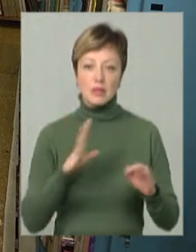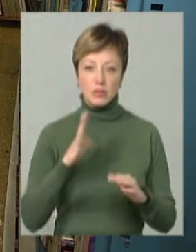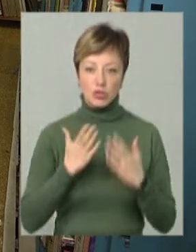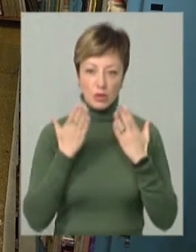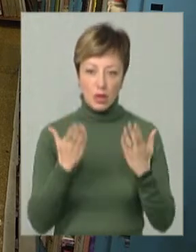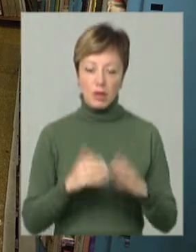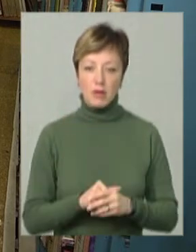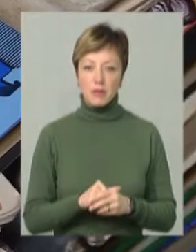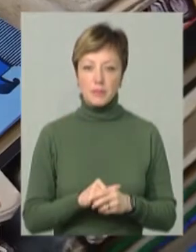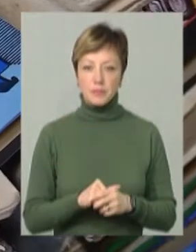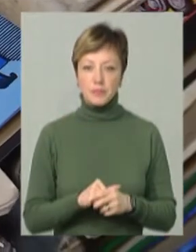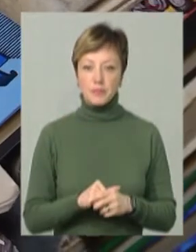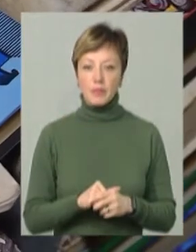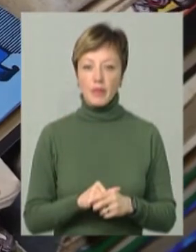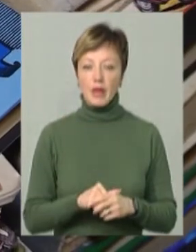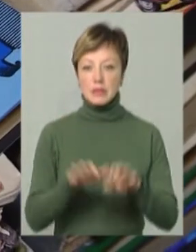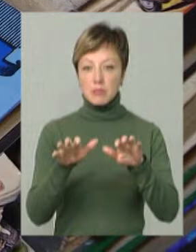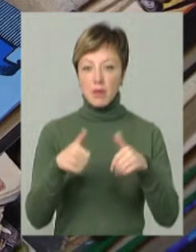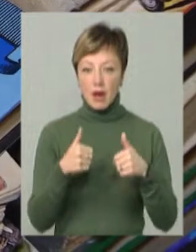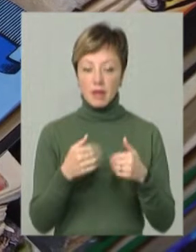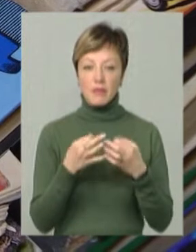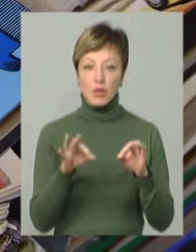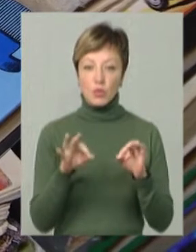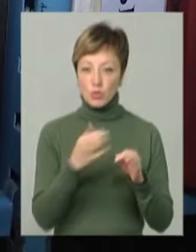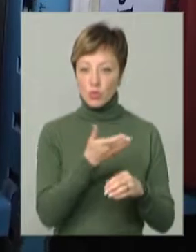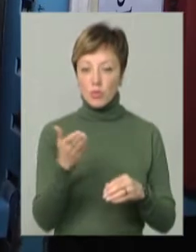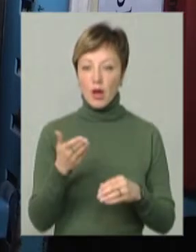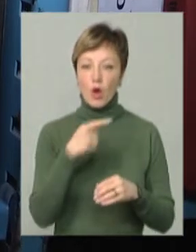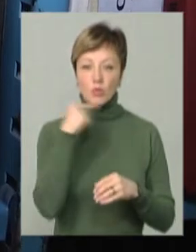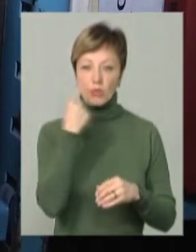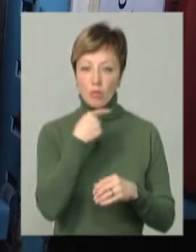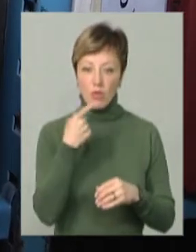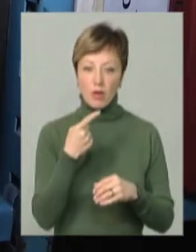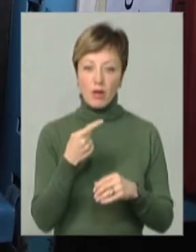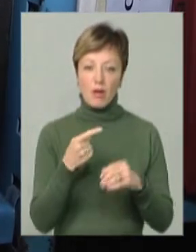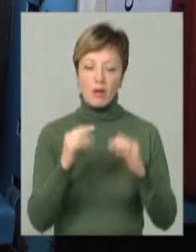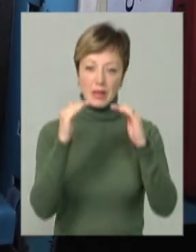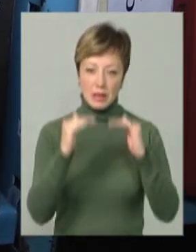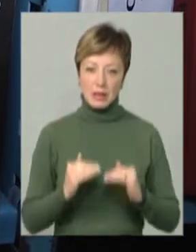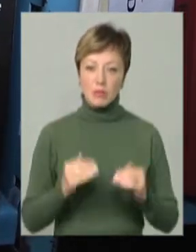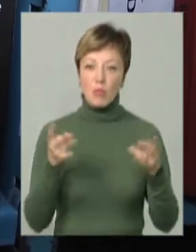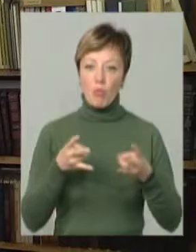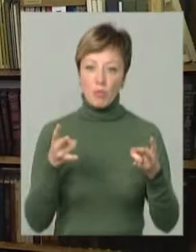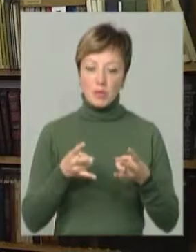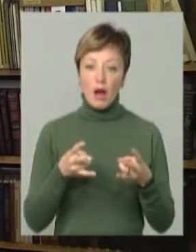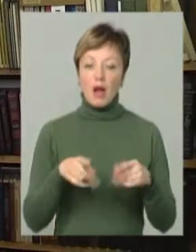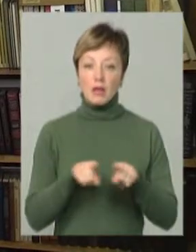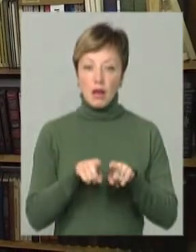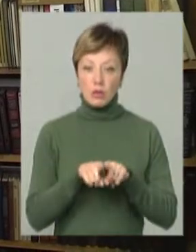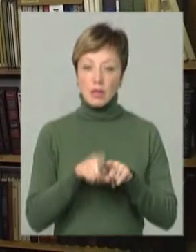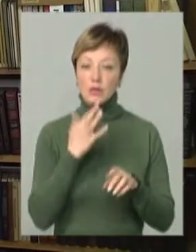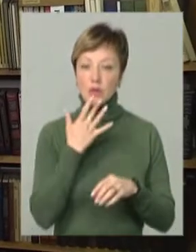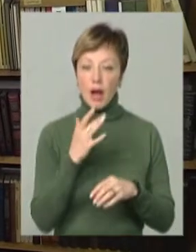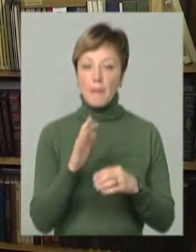читали. Вільмонт. Забрали із вільного доступу книги російською мовою, бо на них впав попит. Також Національна бібліотека України